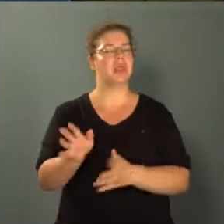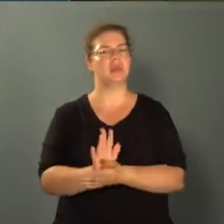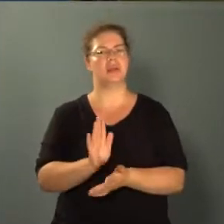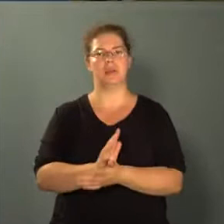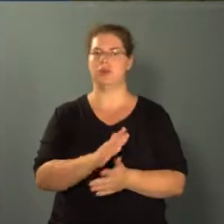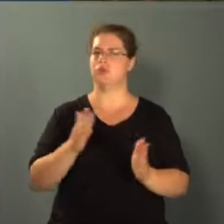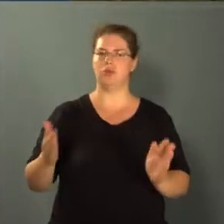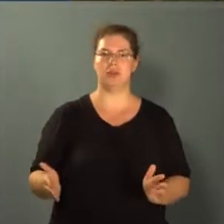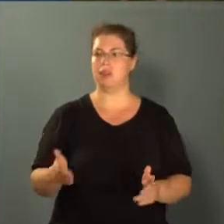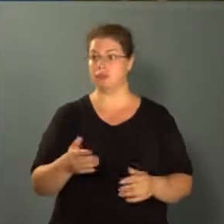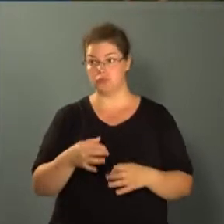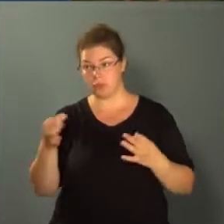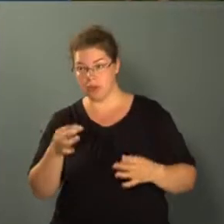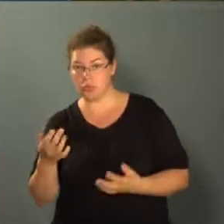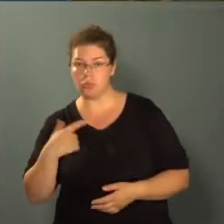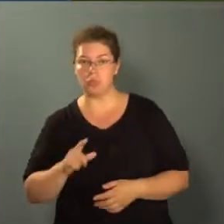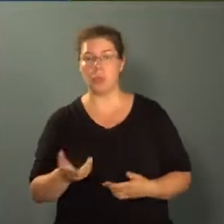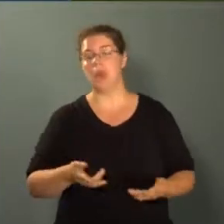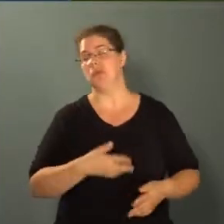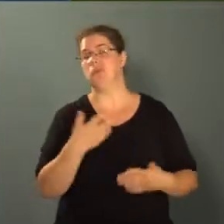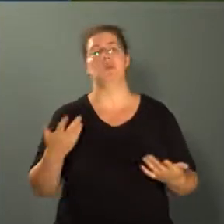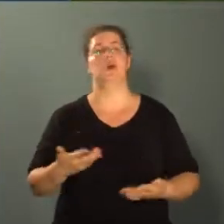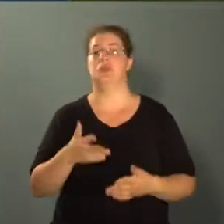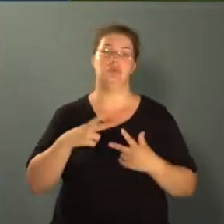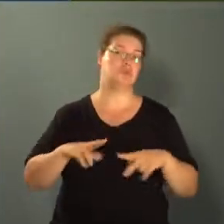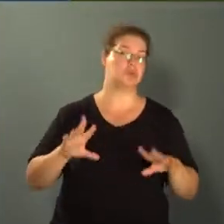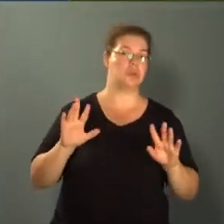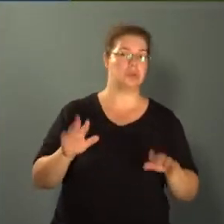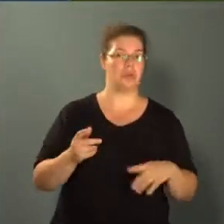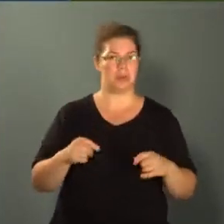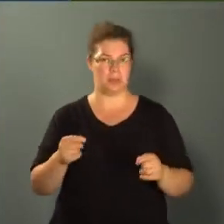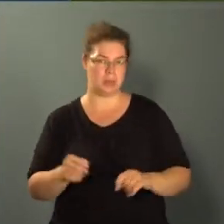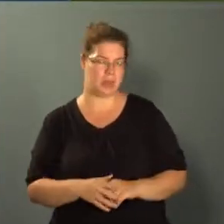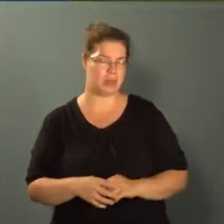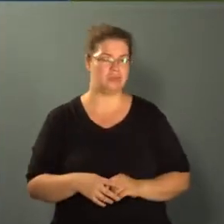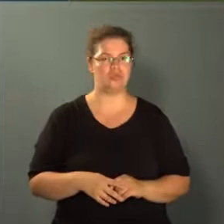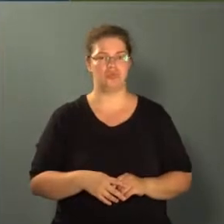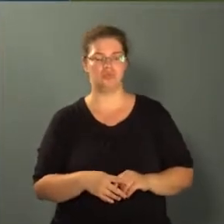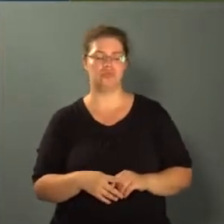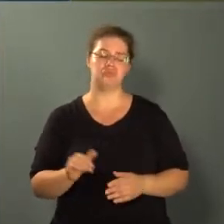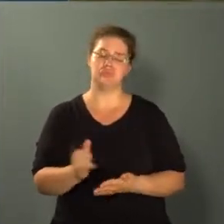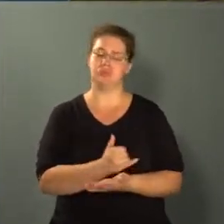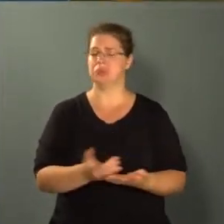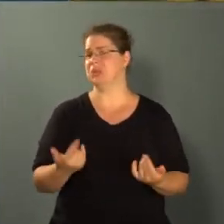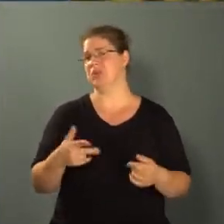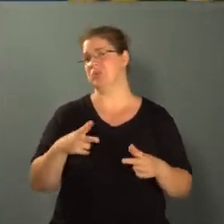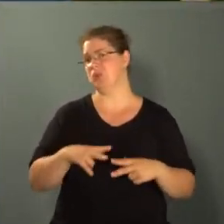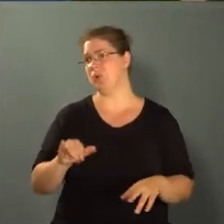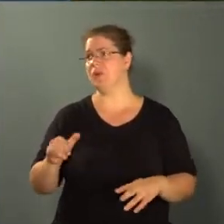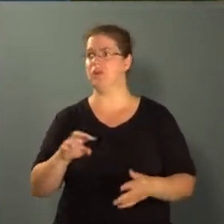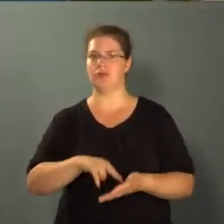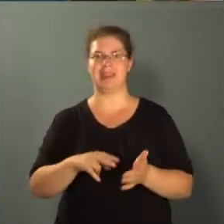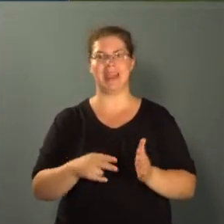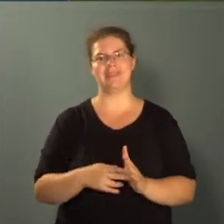szezon az feszült volt, vagy nyugodt építkezés? Igazából nyugodt és